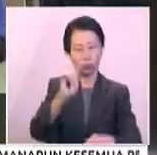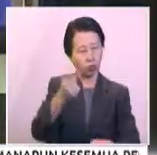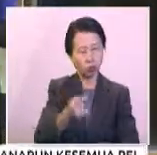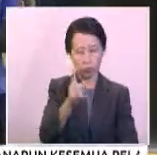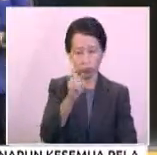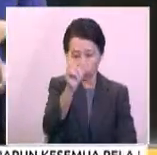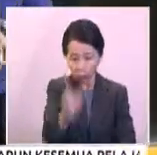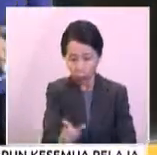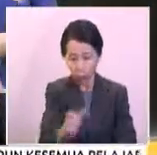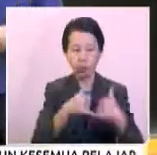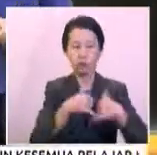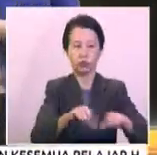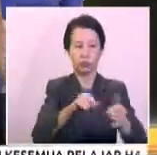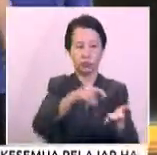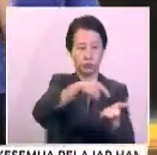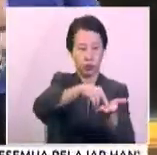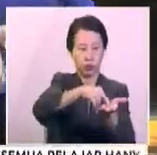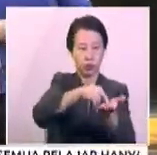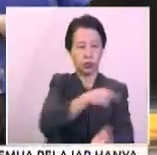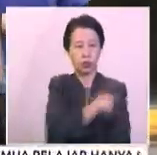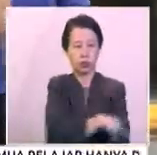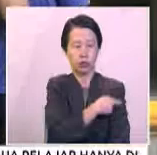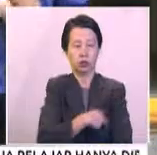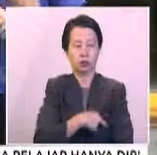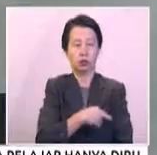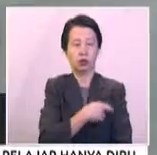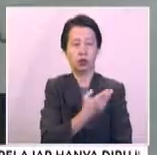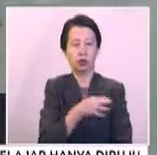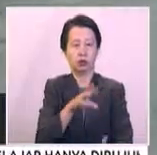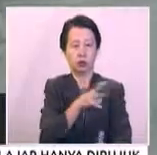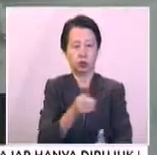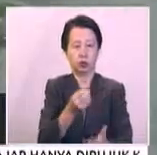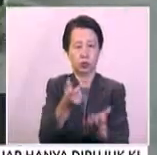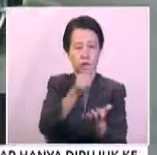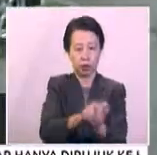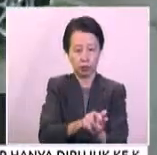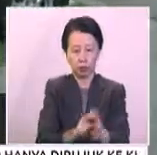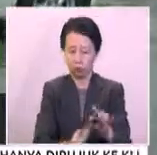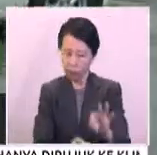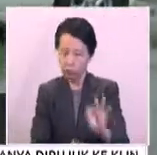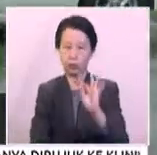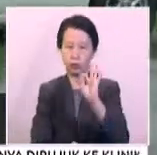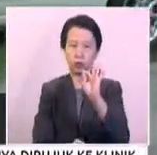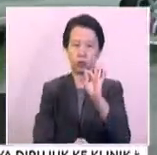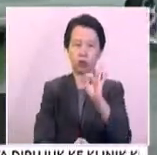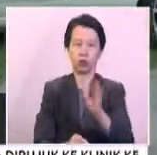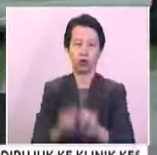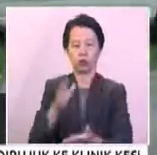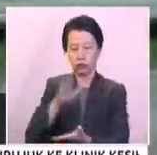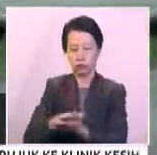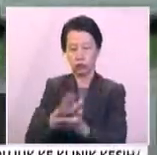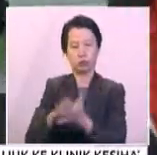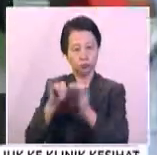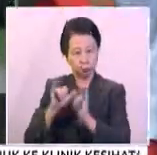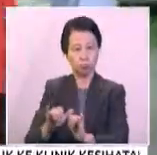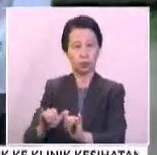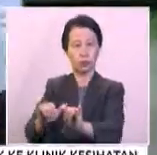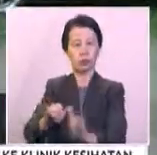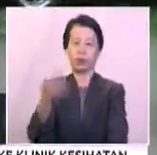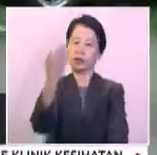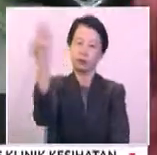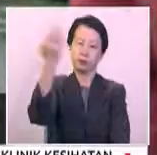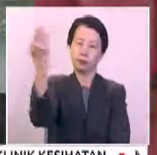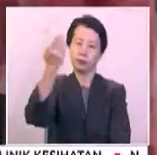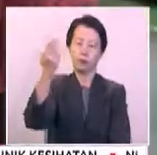mangsa masih mendapatkan rawatan di Hospital Sultan Ismail dan dilaporkan stabil. Sesi persekolahan masih diteruskan seperti